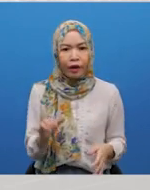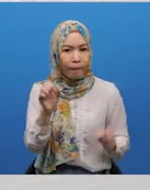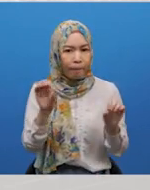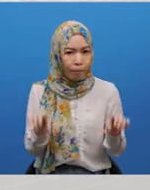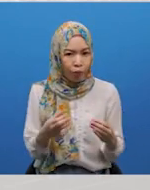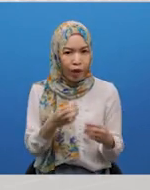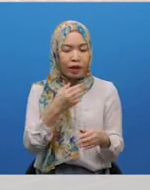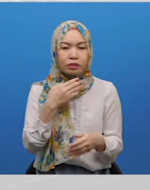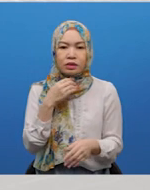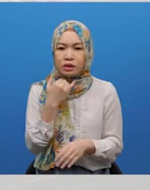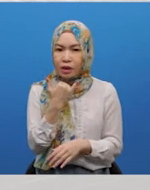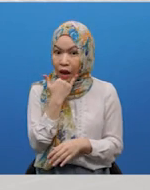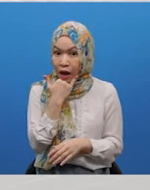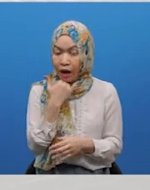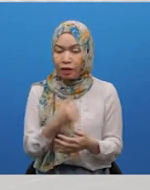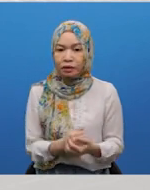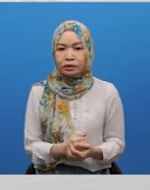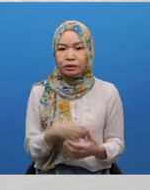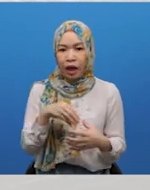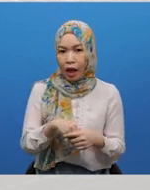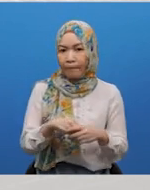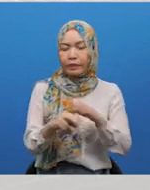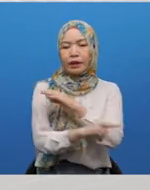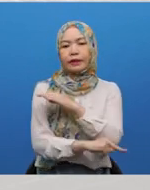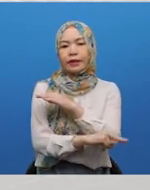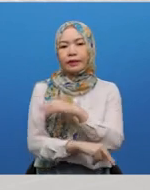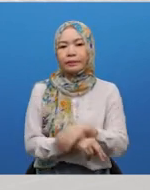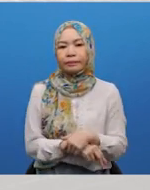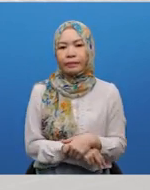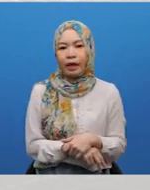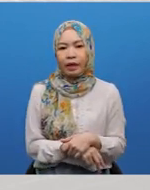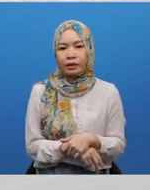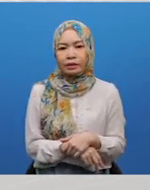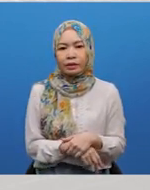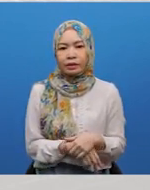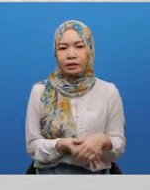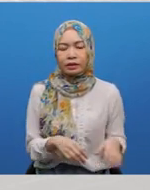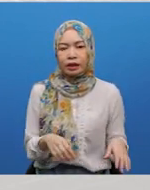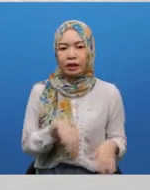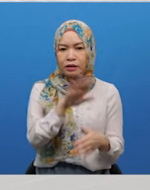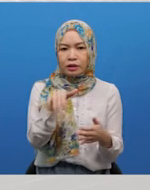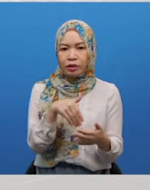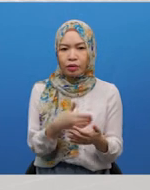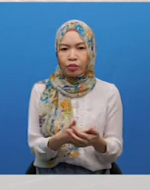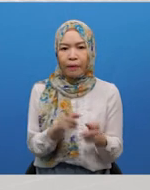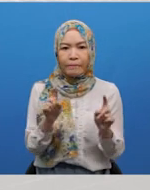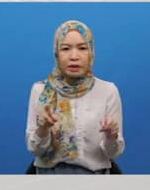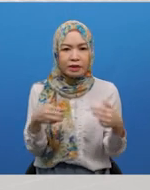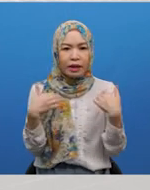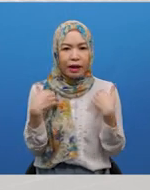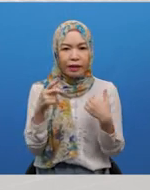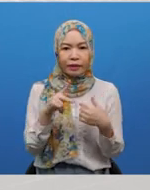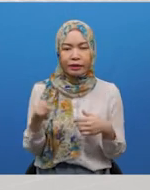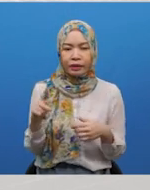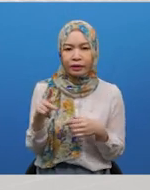melakukan kegiatan jenayah di dalam negara. Selain itu, pihak berkuasa hendaklah mengadakan